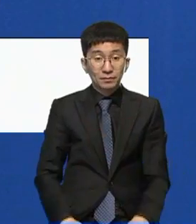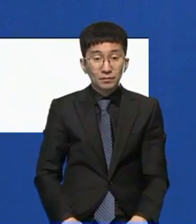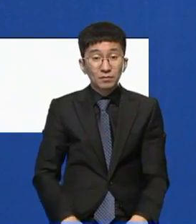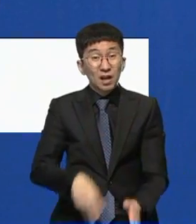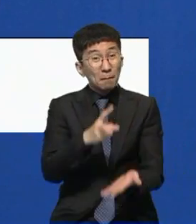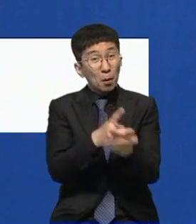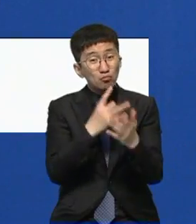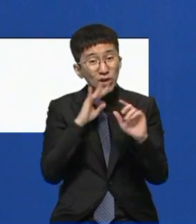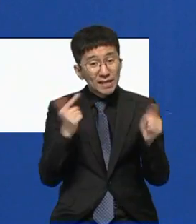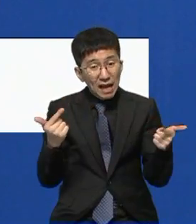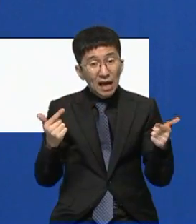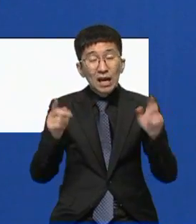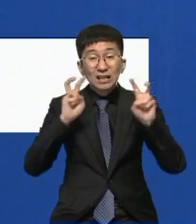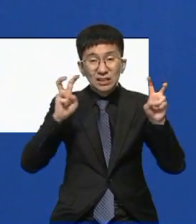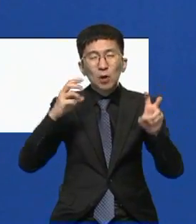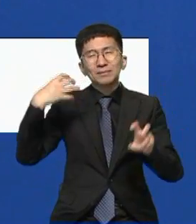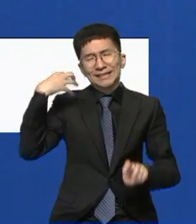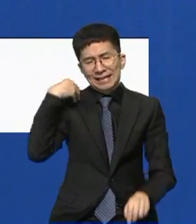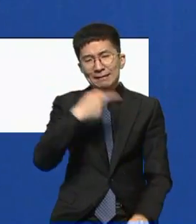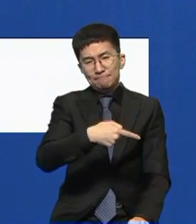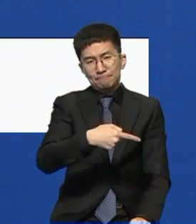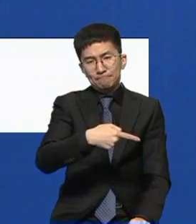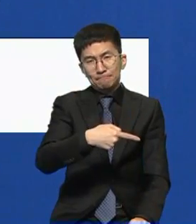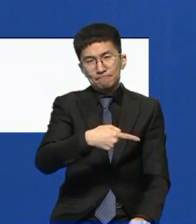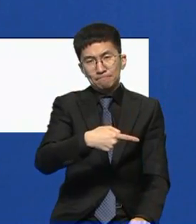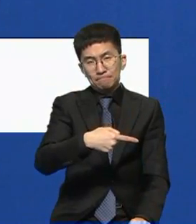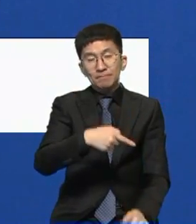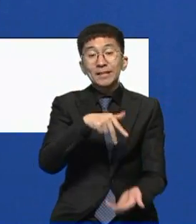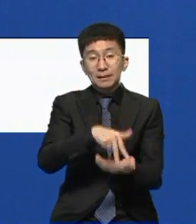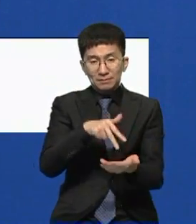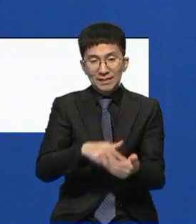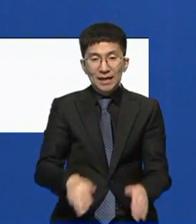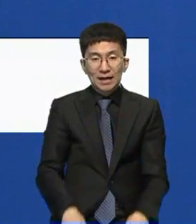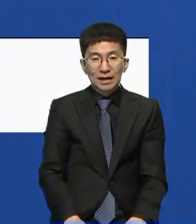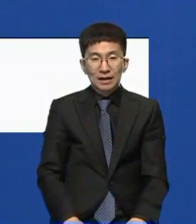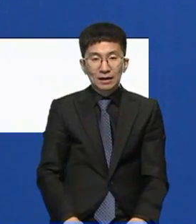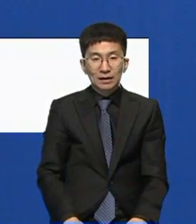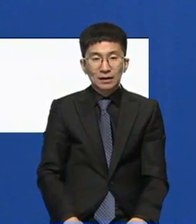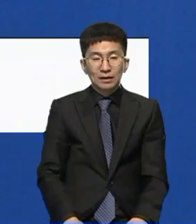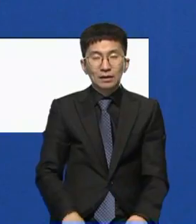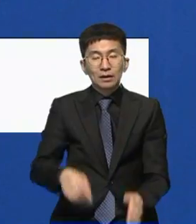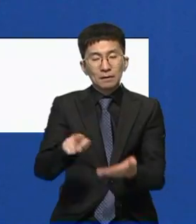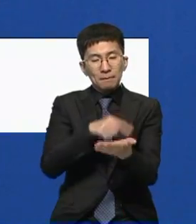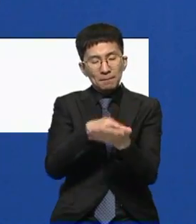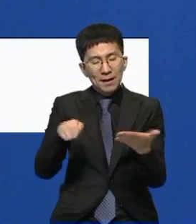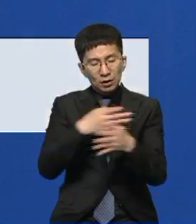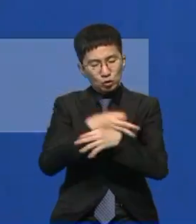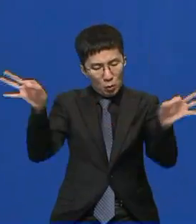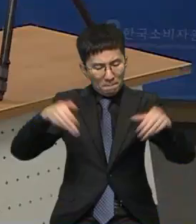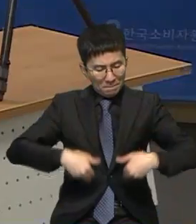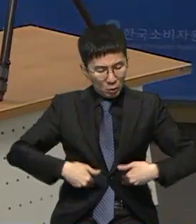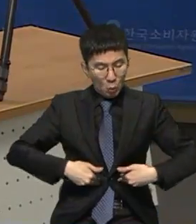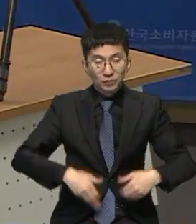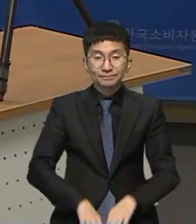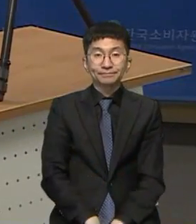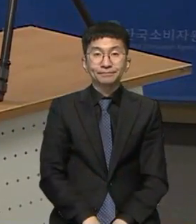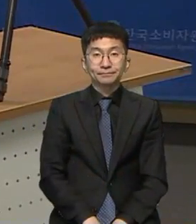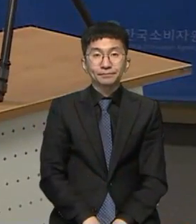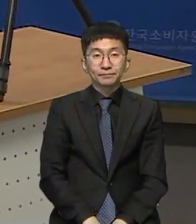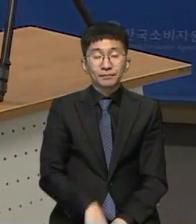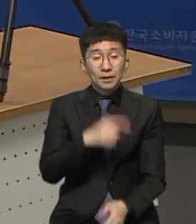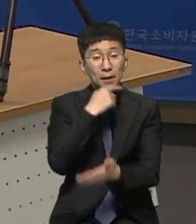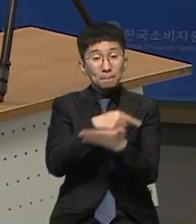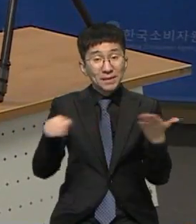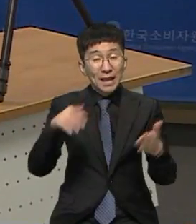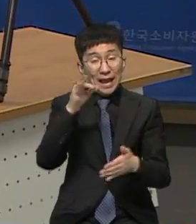입장에서 또 뭐 적게는 상도의적 차원에서도 적극적으로 수용해 주시기를 기대합니다. 피해액